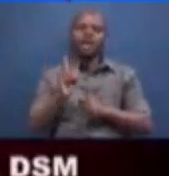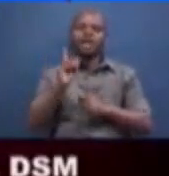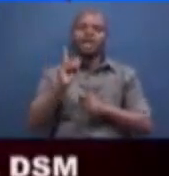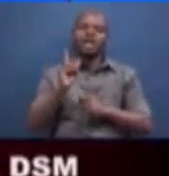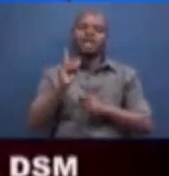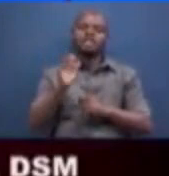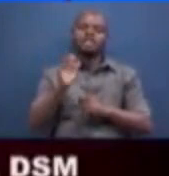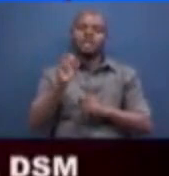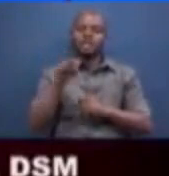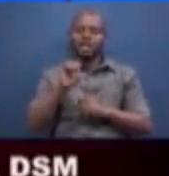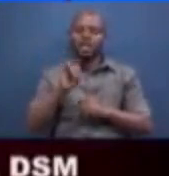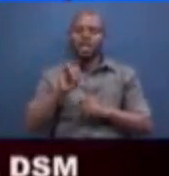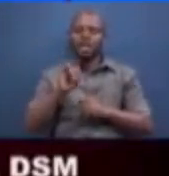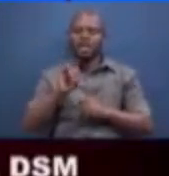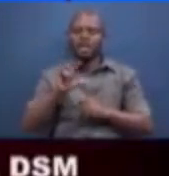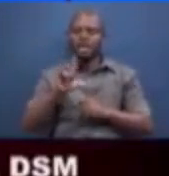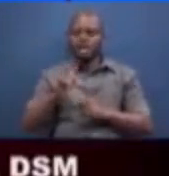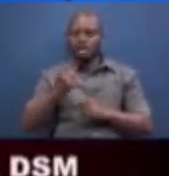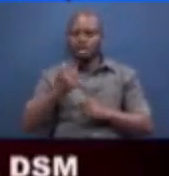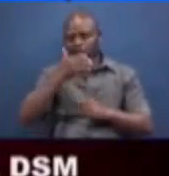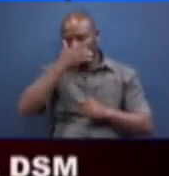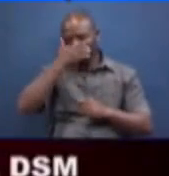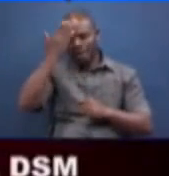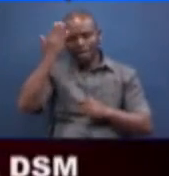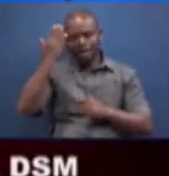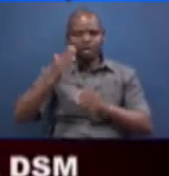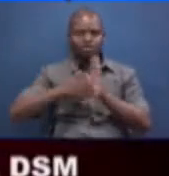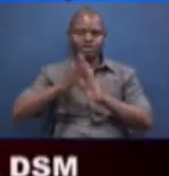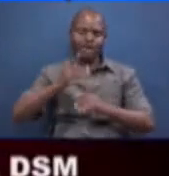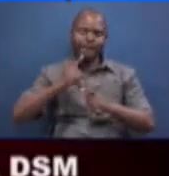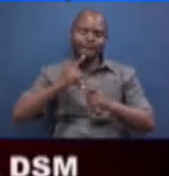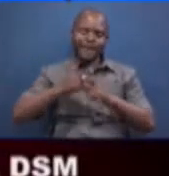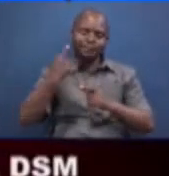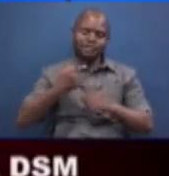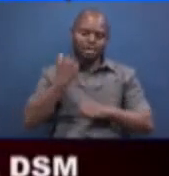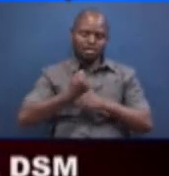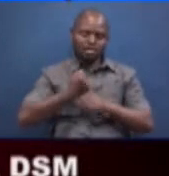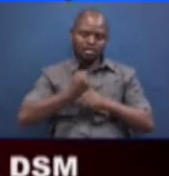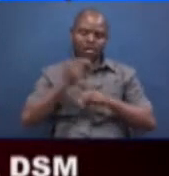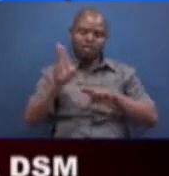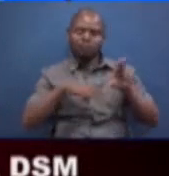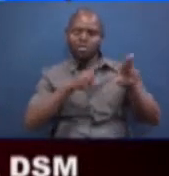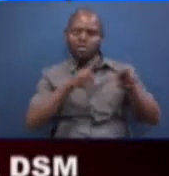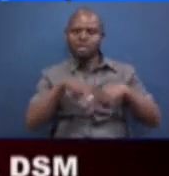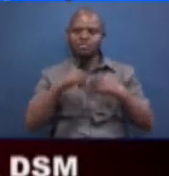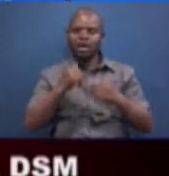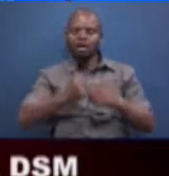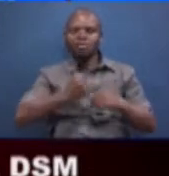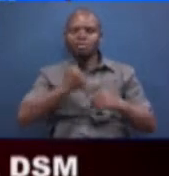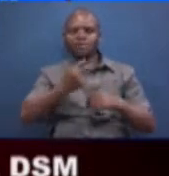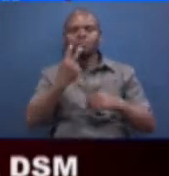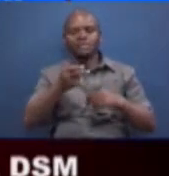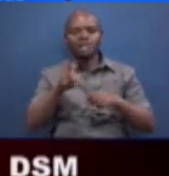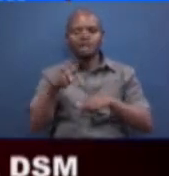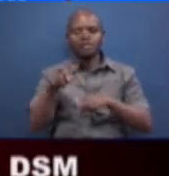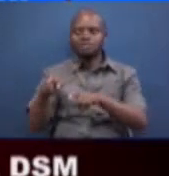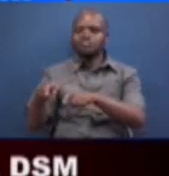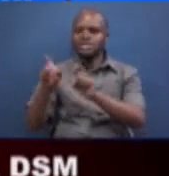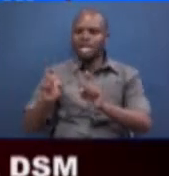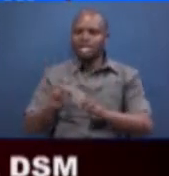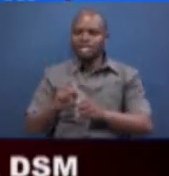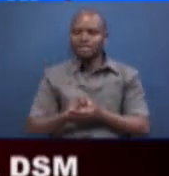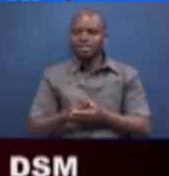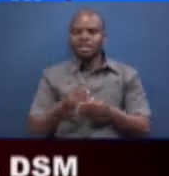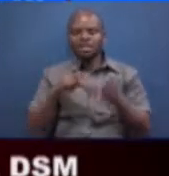Chongolo ameitaka serikali kuanza mara moja mchakato wa utekelezaji wa mkataba wa awamu ya pili ya uendeshaji wa bandari ya Dar es